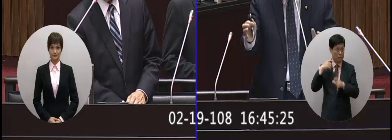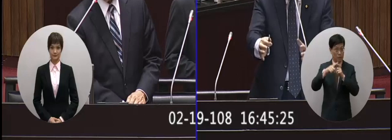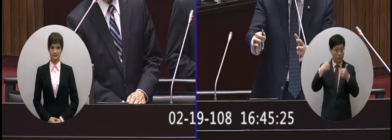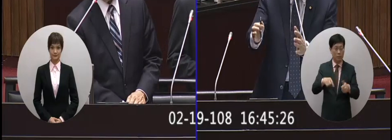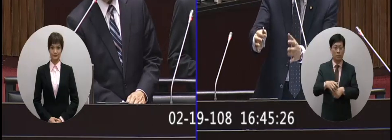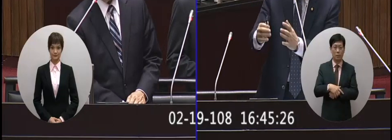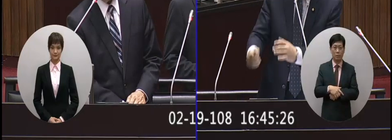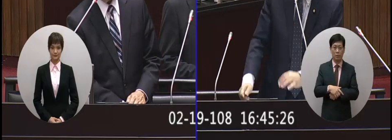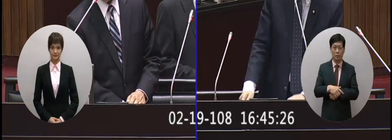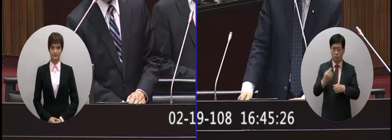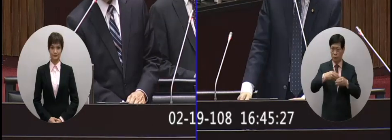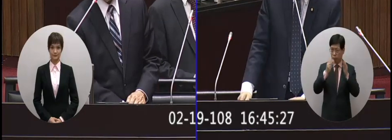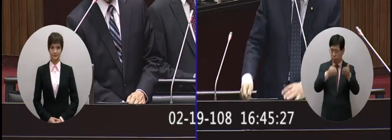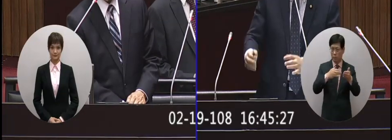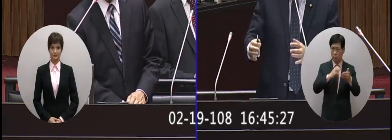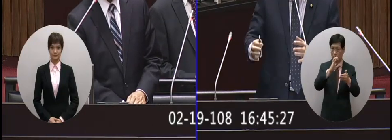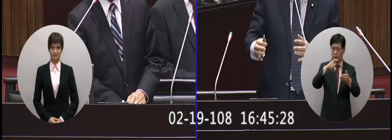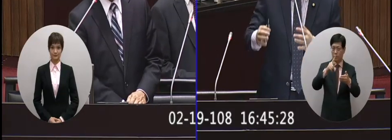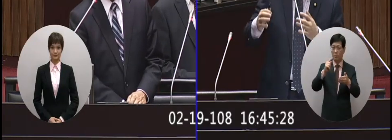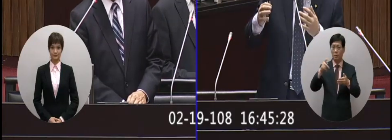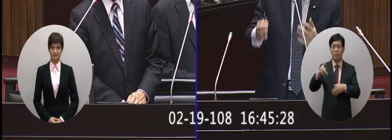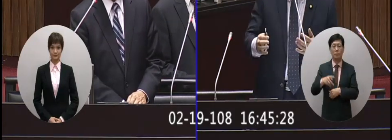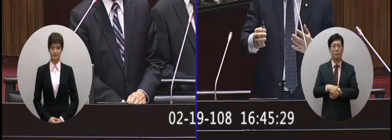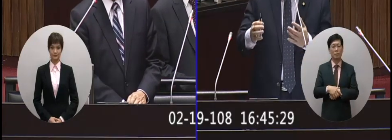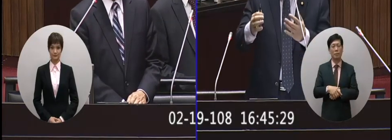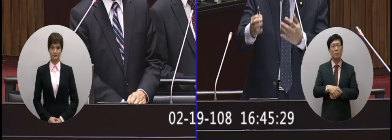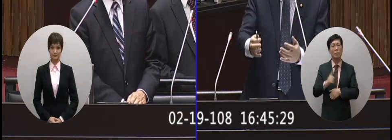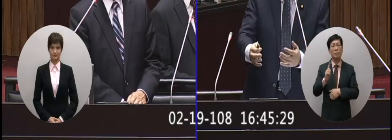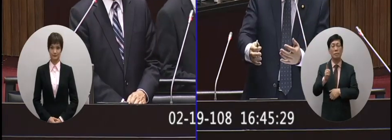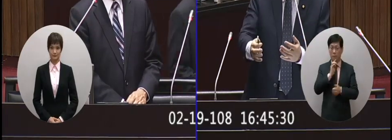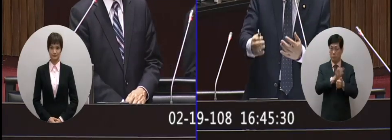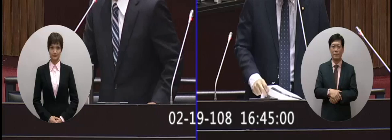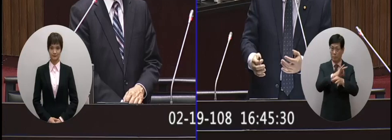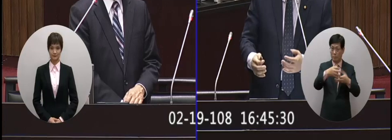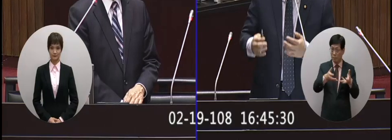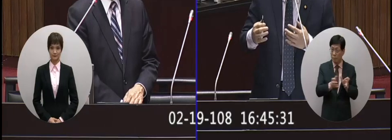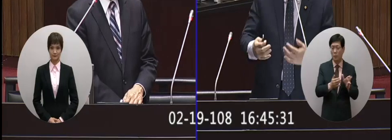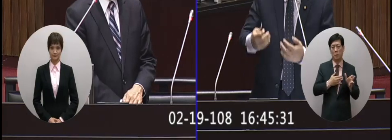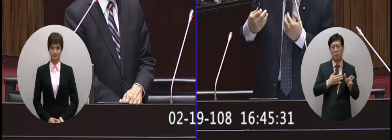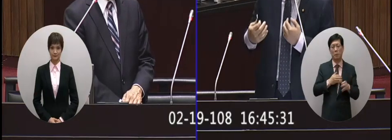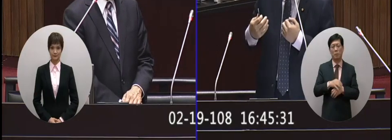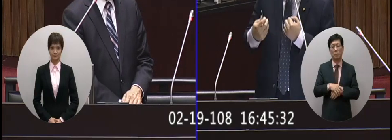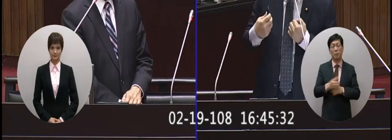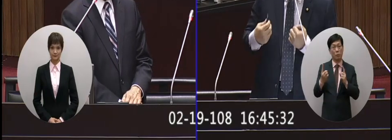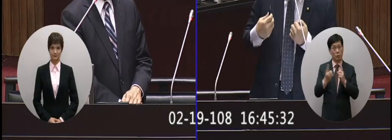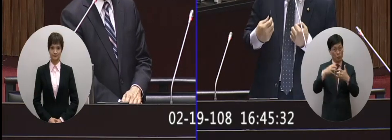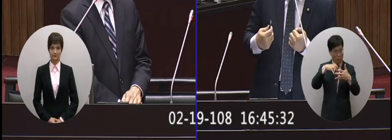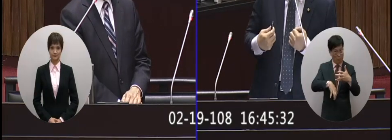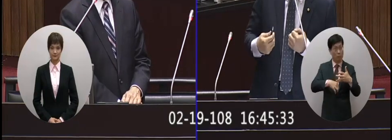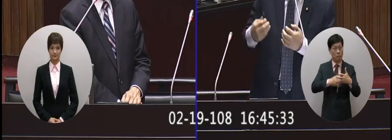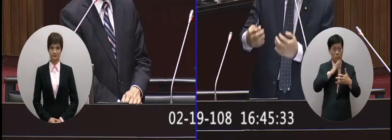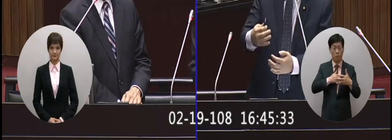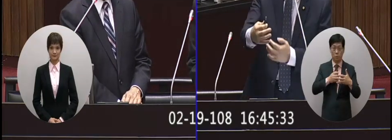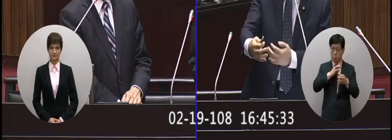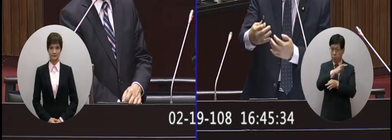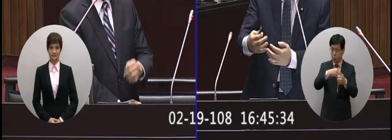然后集中焦点就是 CPTPP， 所以今天就是讲要好经济部。了解你讲，我们对内产业结构是不是调